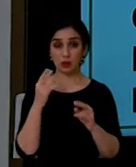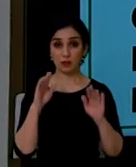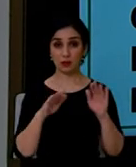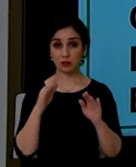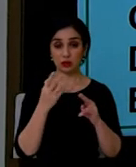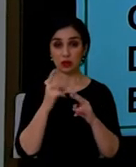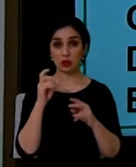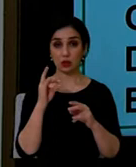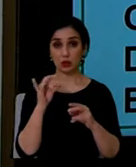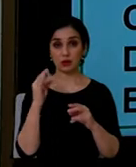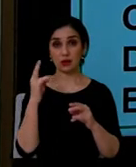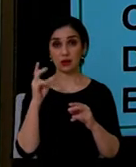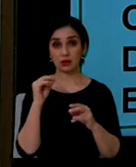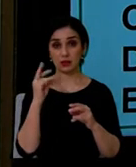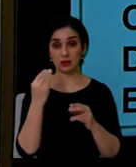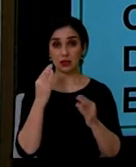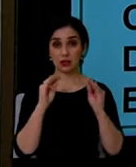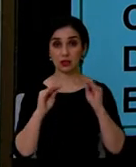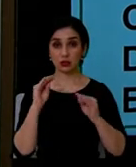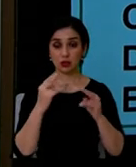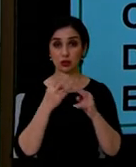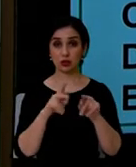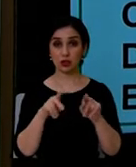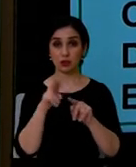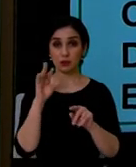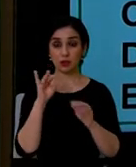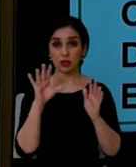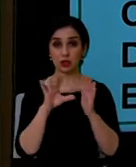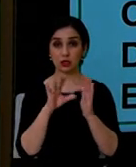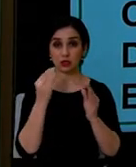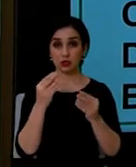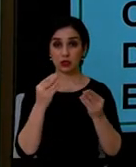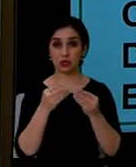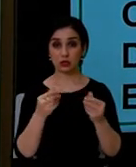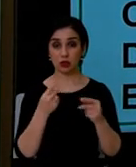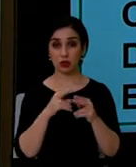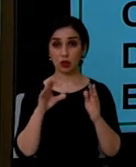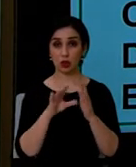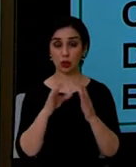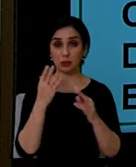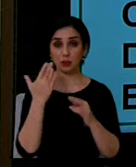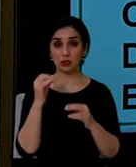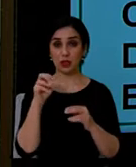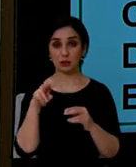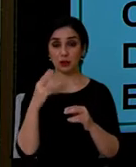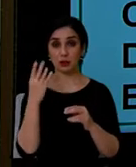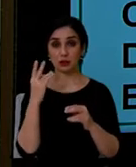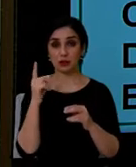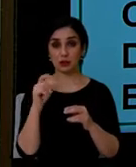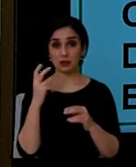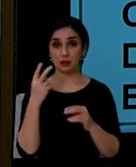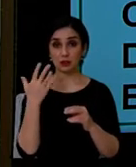Вычислите массу хлорида кальция, разложившегося при электролизе его расплава током 5 ампер за 25